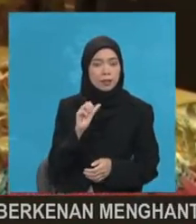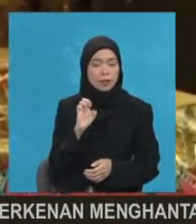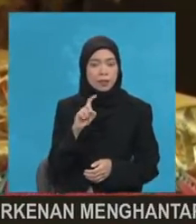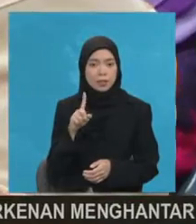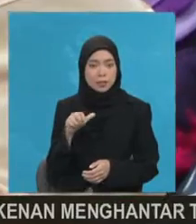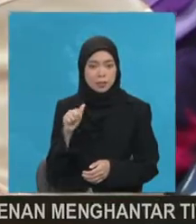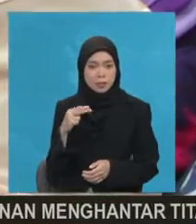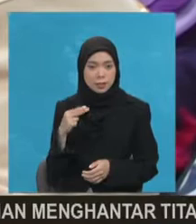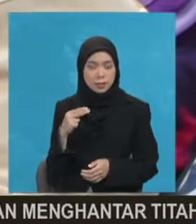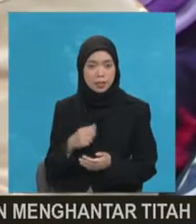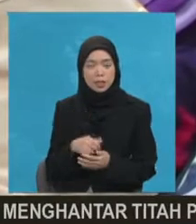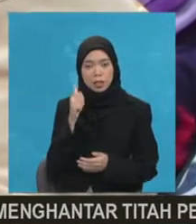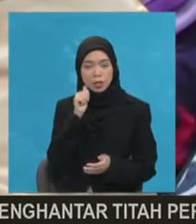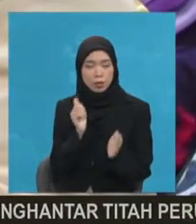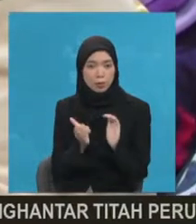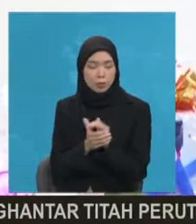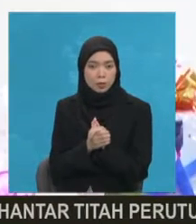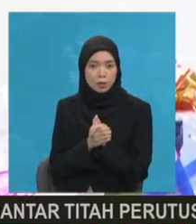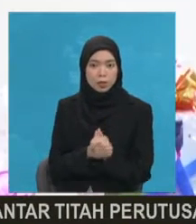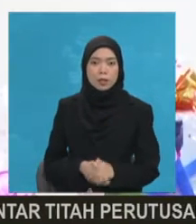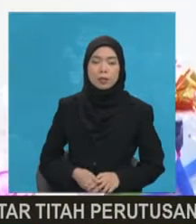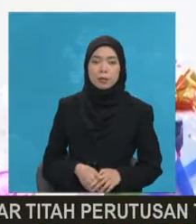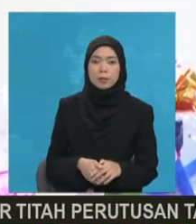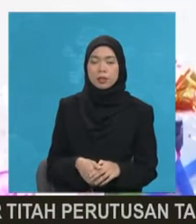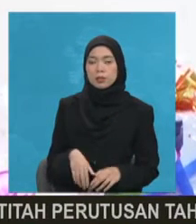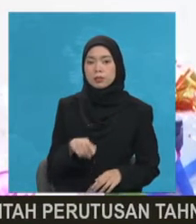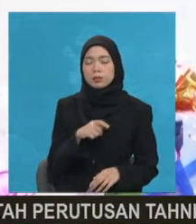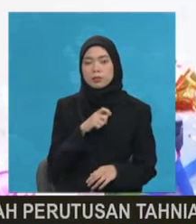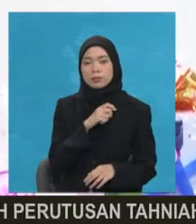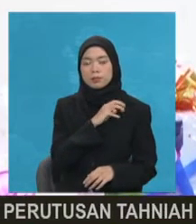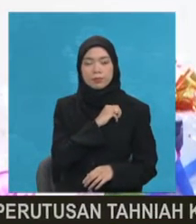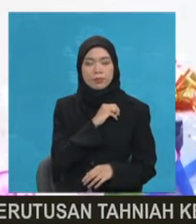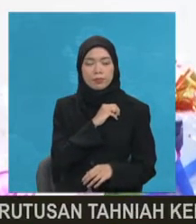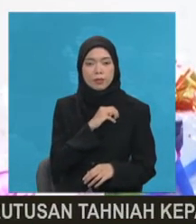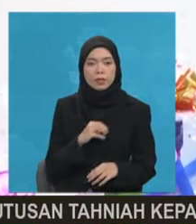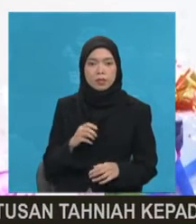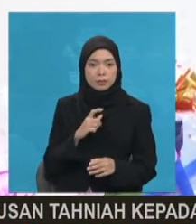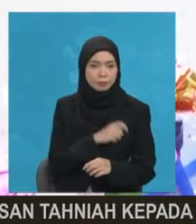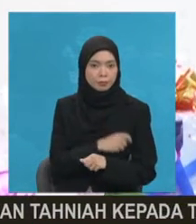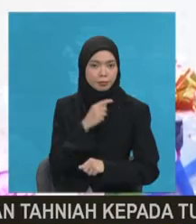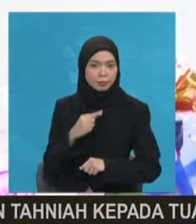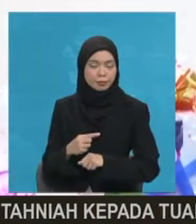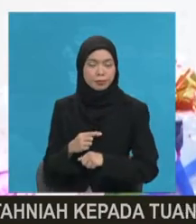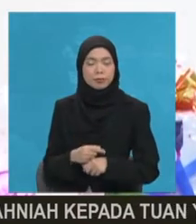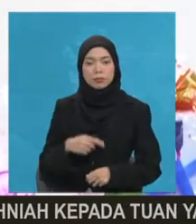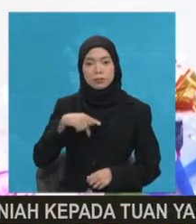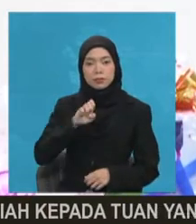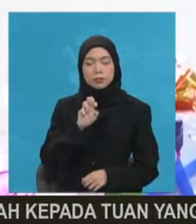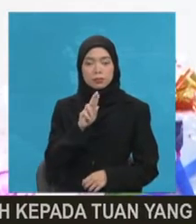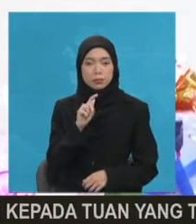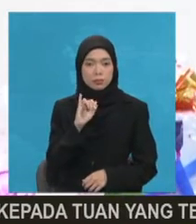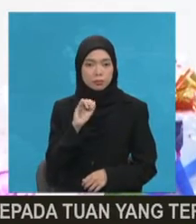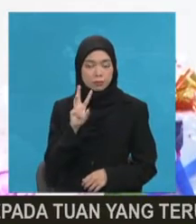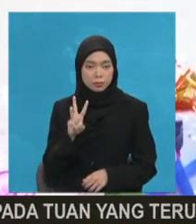Haji Umar Ali istri pemangku pegawai daerah temburong pameran yang dikendalikan oleh persatuan Pertiwi cawangan